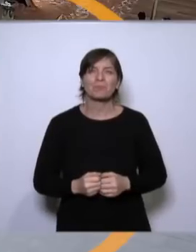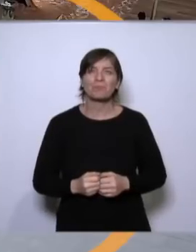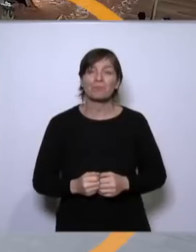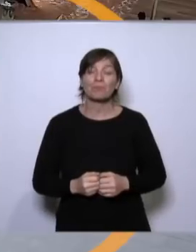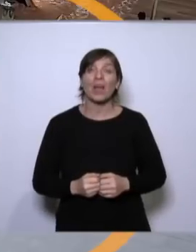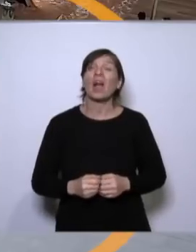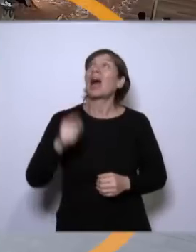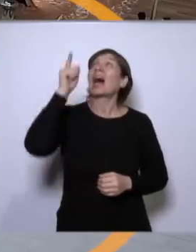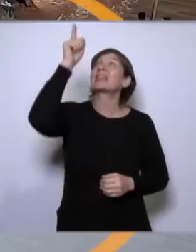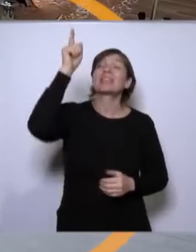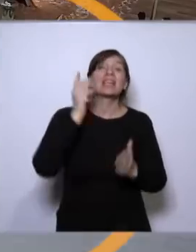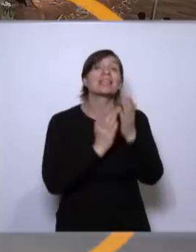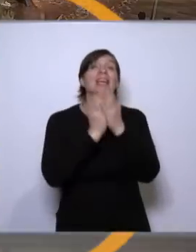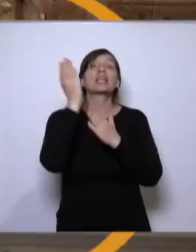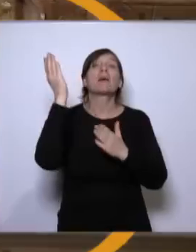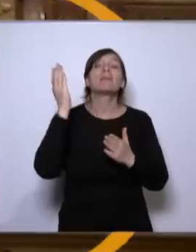당신을